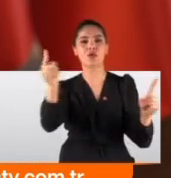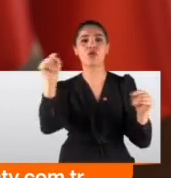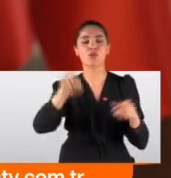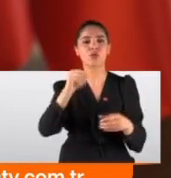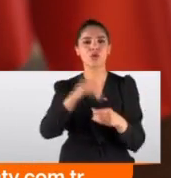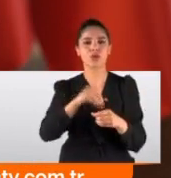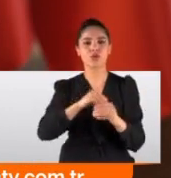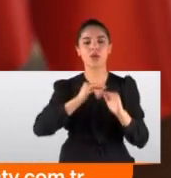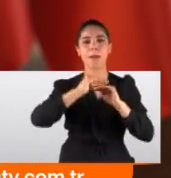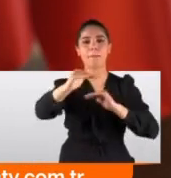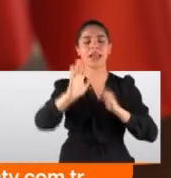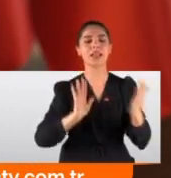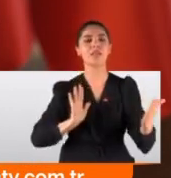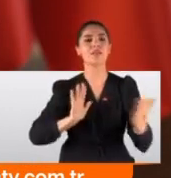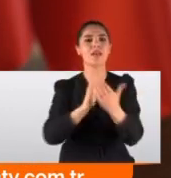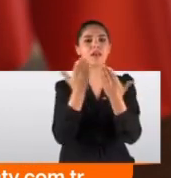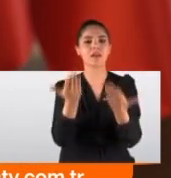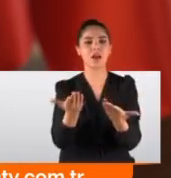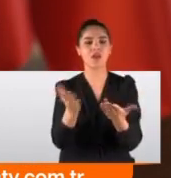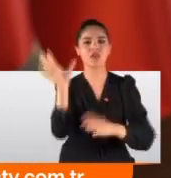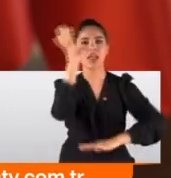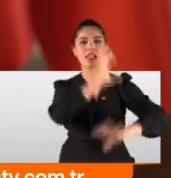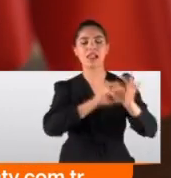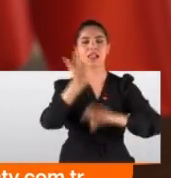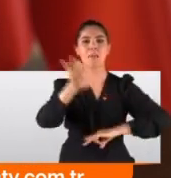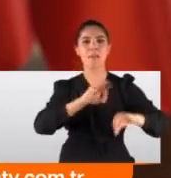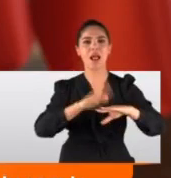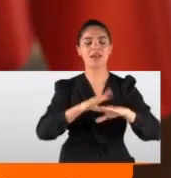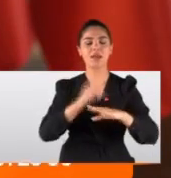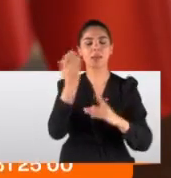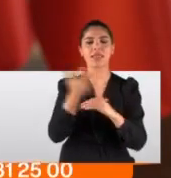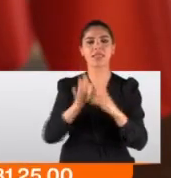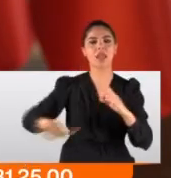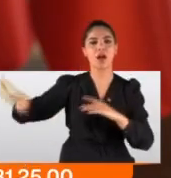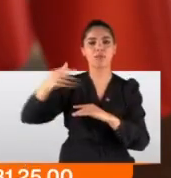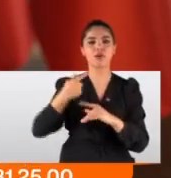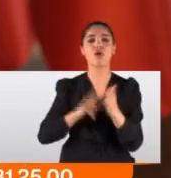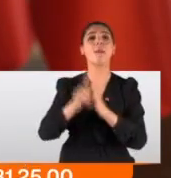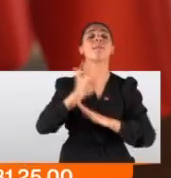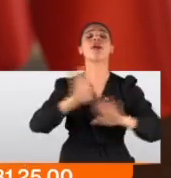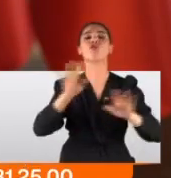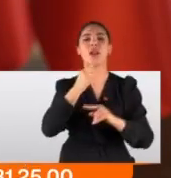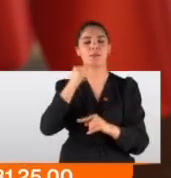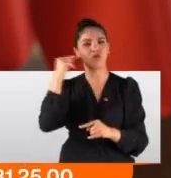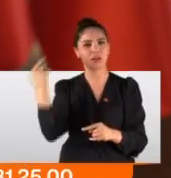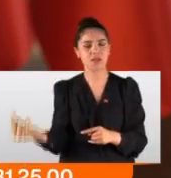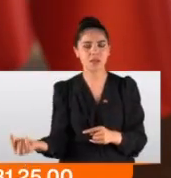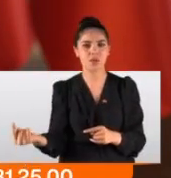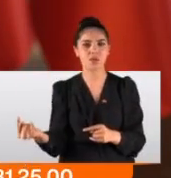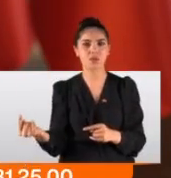için milletimize karşı sinsi niyetler besleyen muhterislere başaramayacaksınız